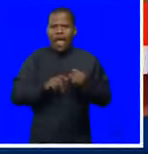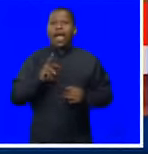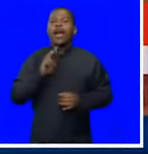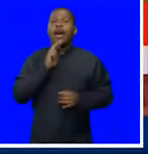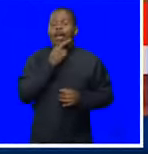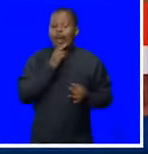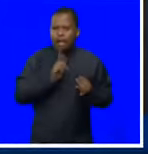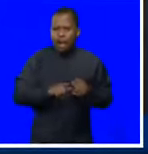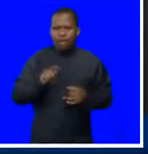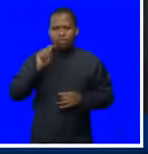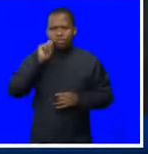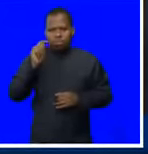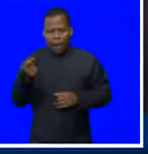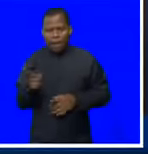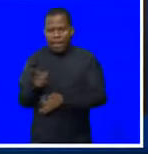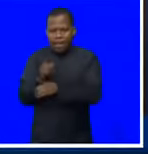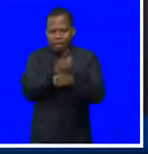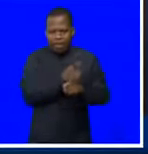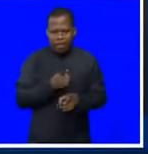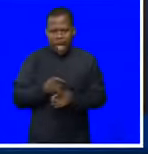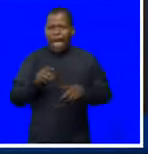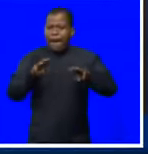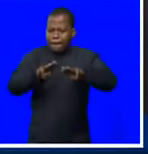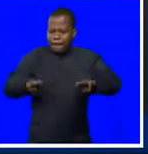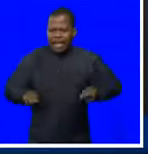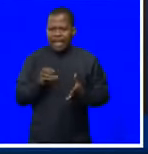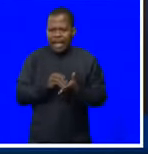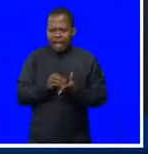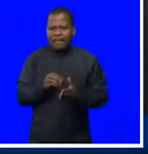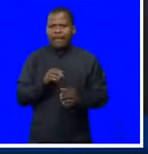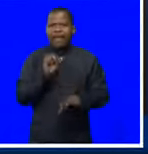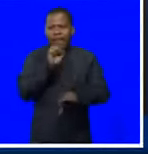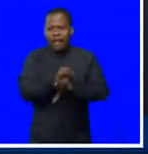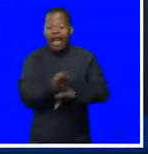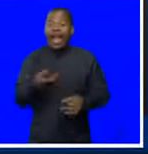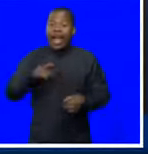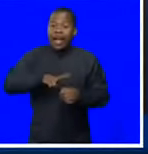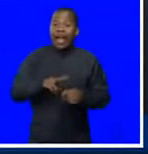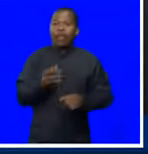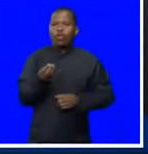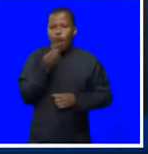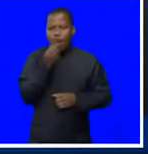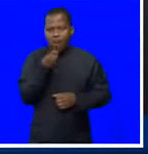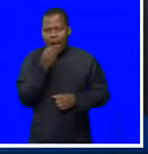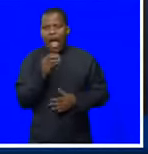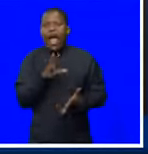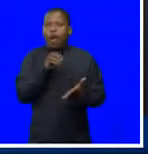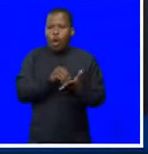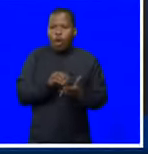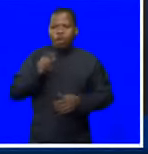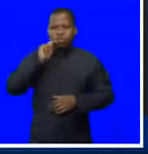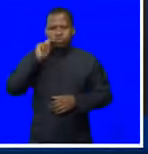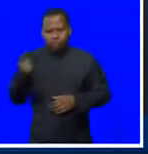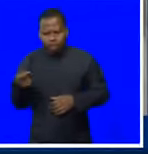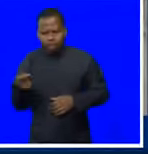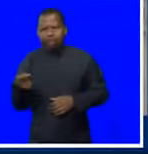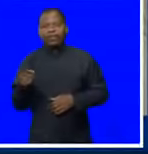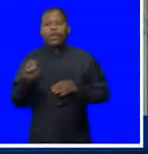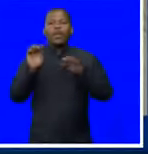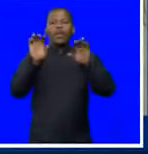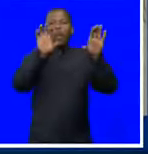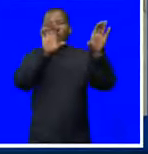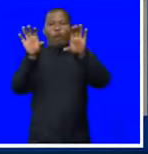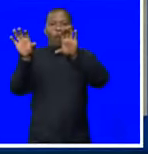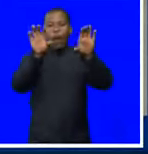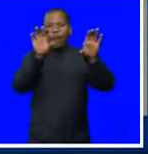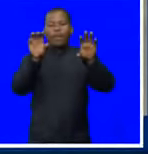babuye etafuleni kube nekuthula babekeke tical pants nalokuthi ke lokudla lokukhona lapha kuphume evele eUkraine kuye timakethe